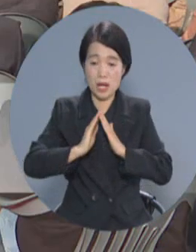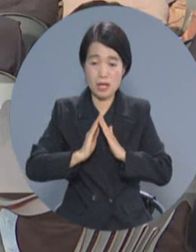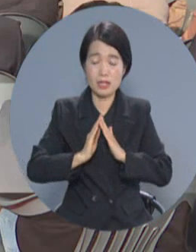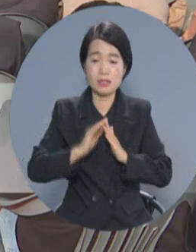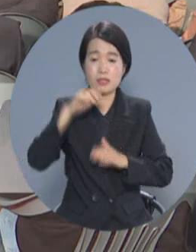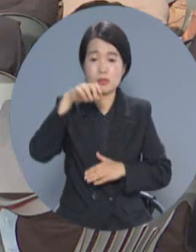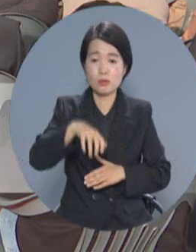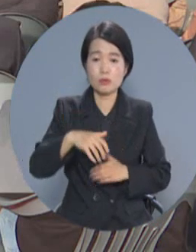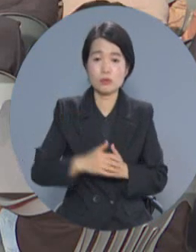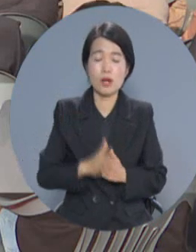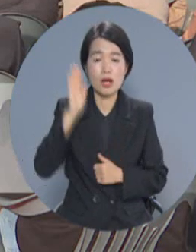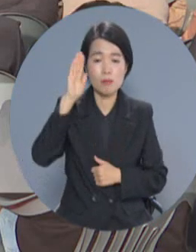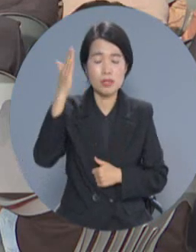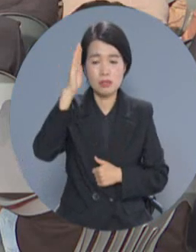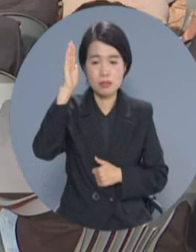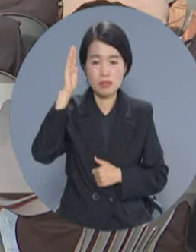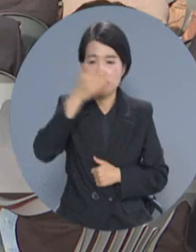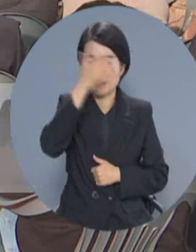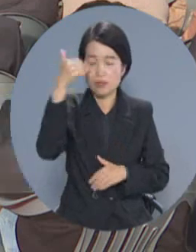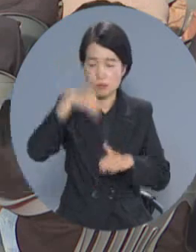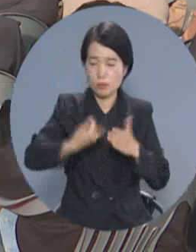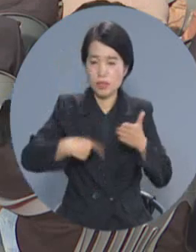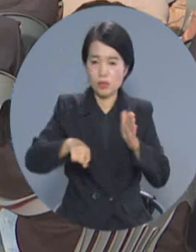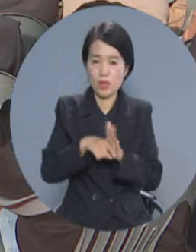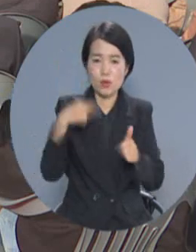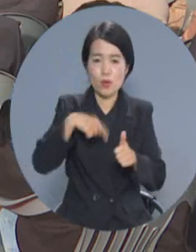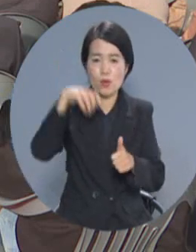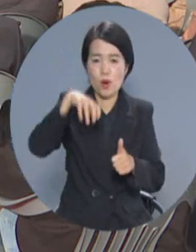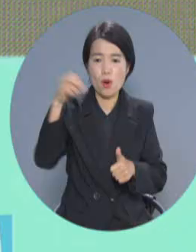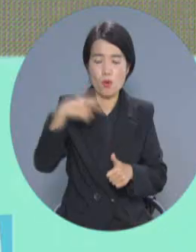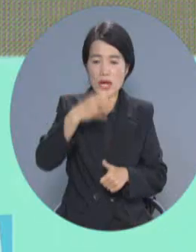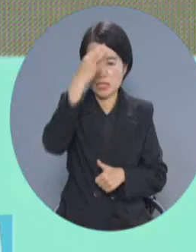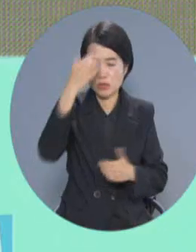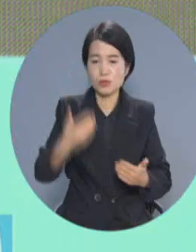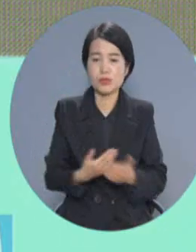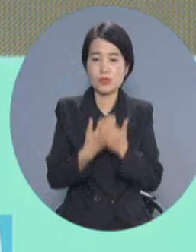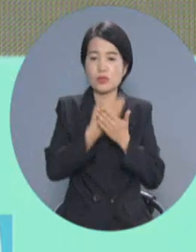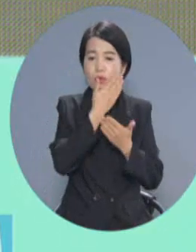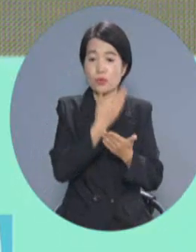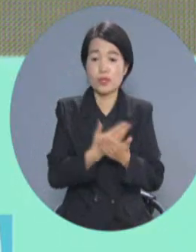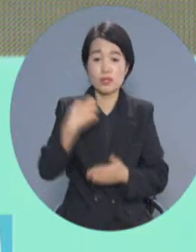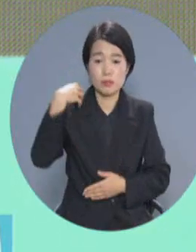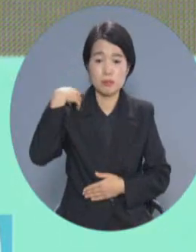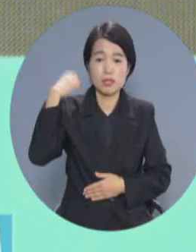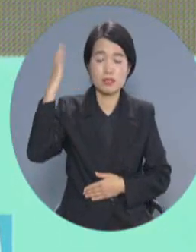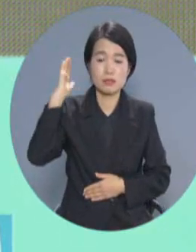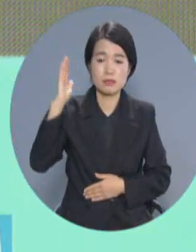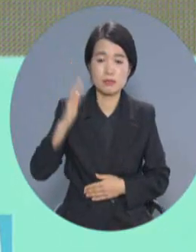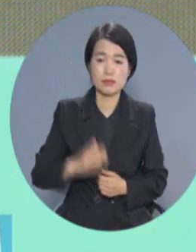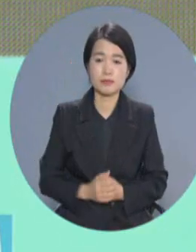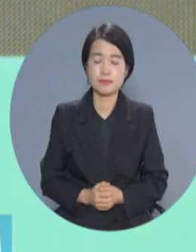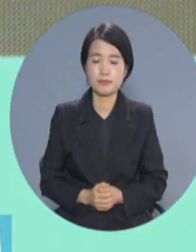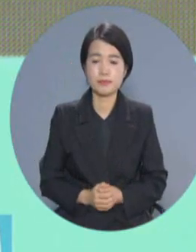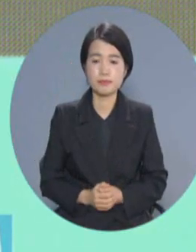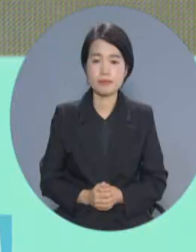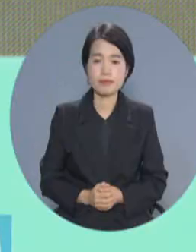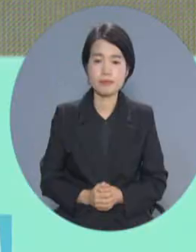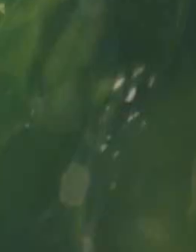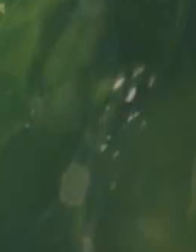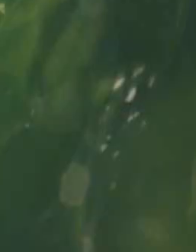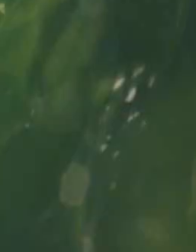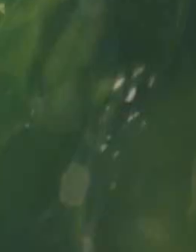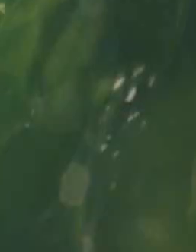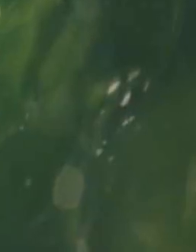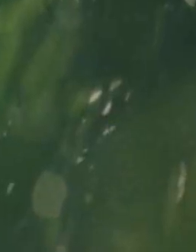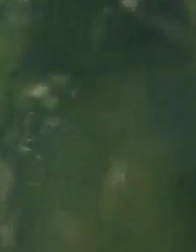혁신밸리는 앞으로 청년 농업인들을 위한 교육 장소와 기술 혁신 플랫폼 역할을 할 예정입니다.